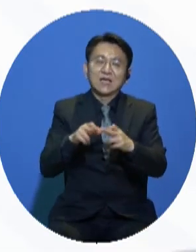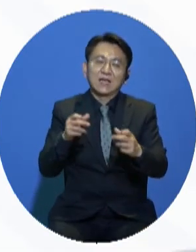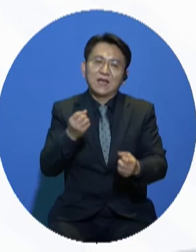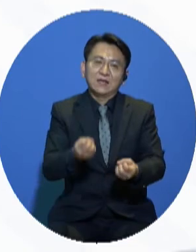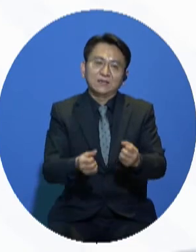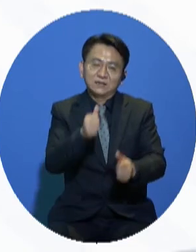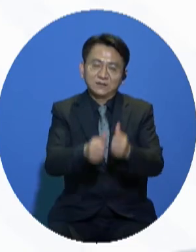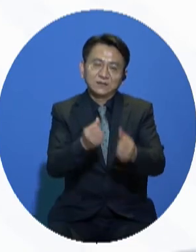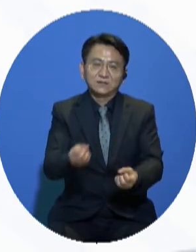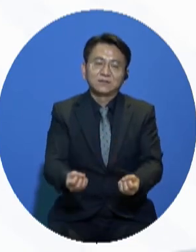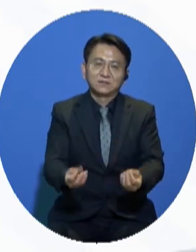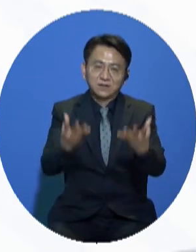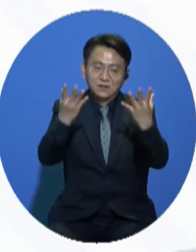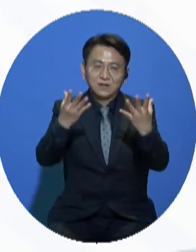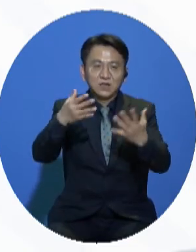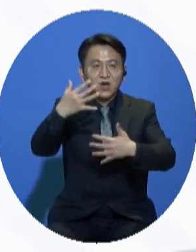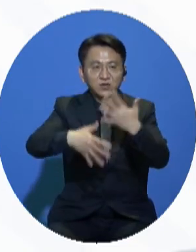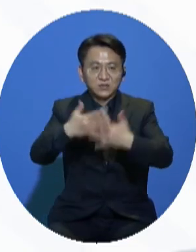순간의 영상이 되겠습니다.